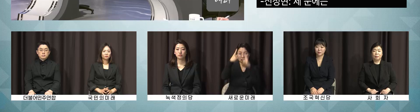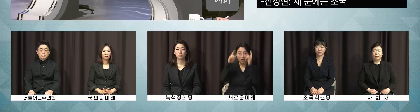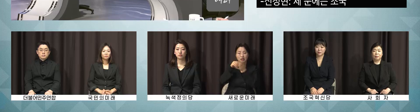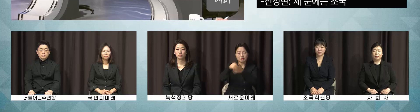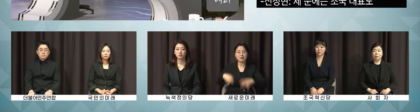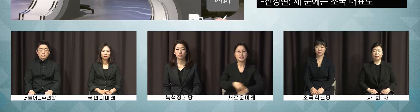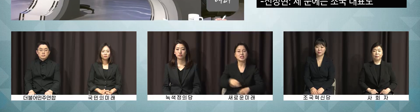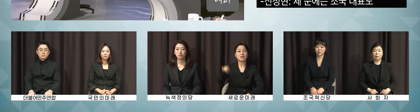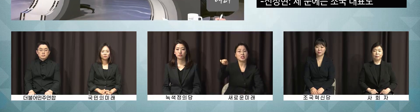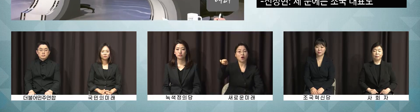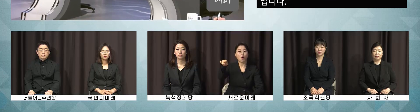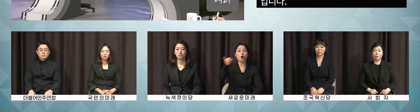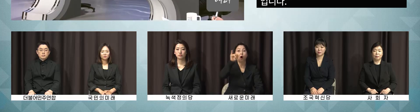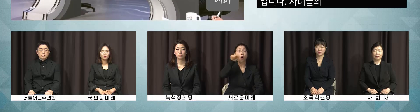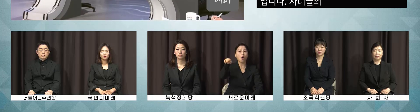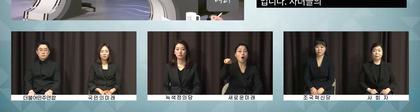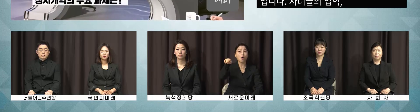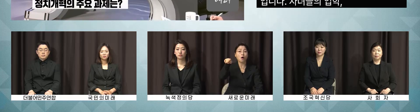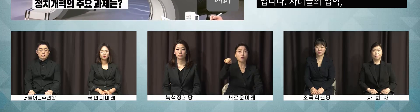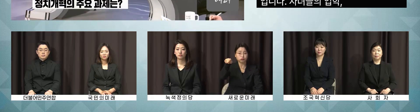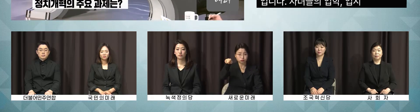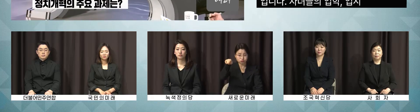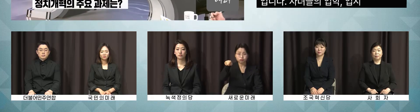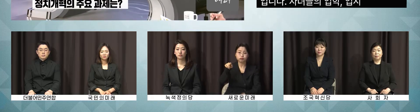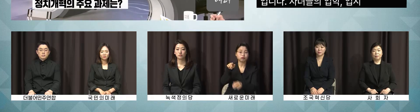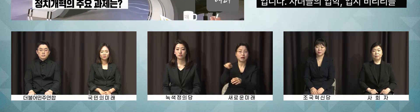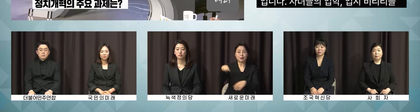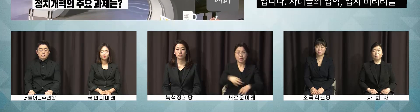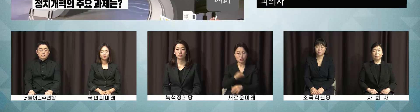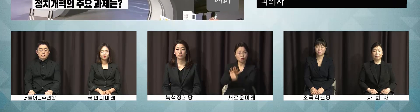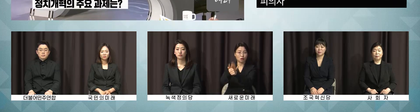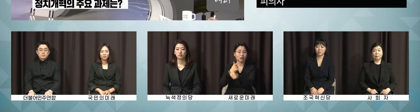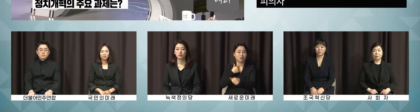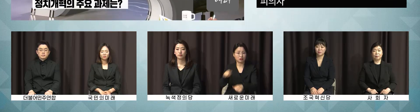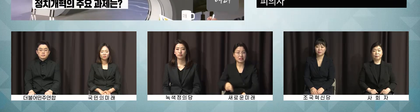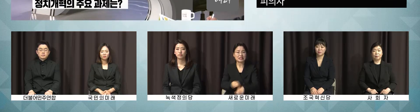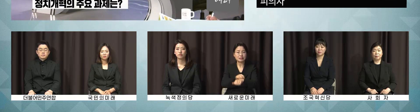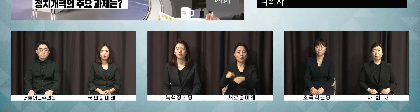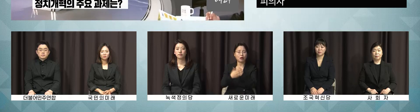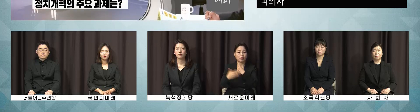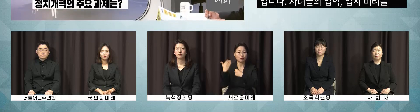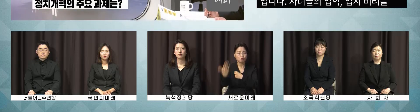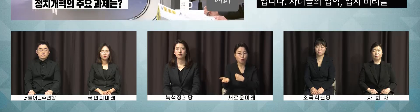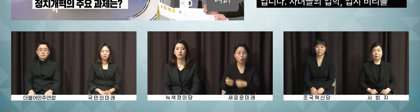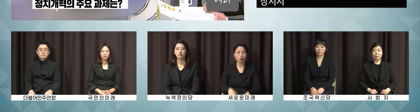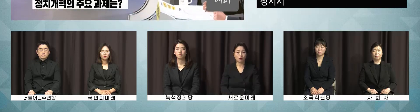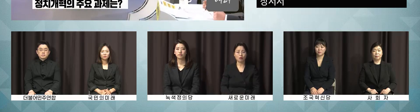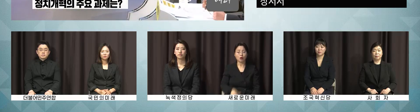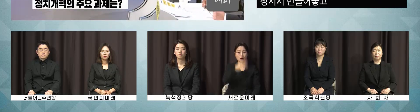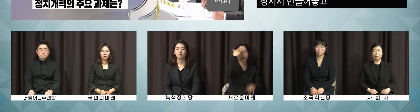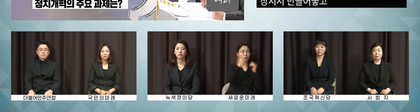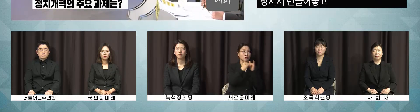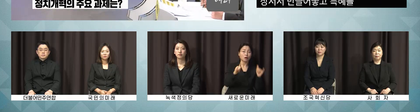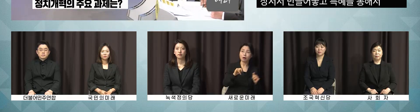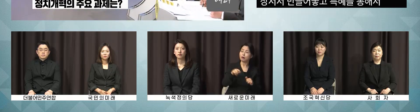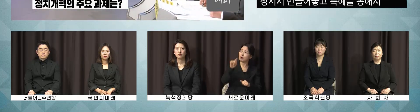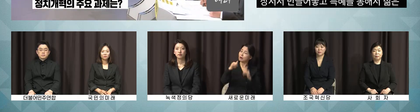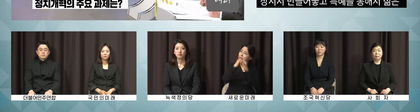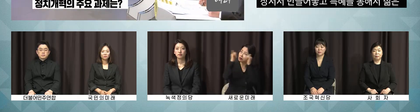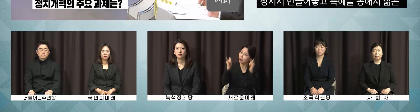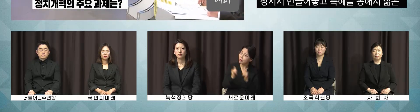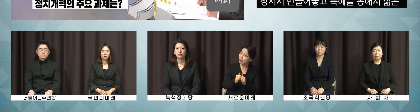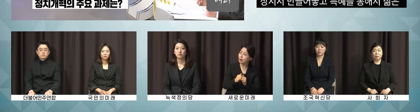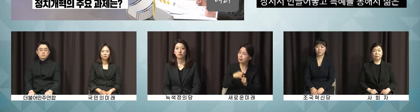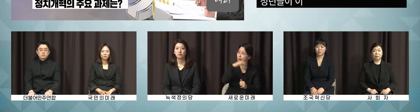입시 비리를 앞장서서 만들어 놓고 특혜를 통해서 젊은 청년들이 이 사회가 공정하다라고 했던 믿음을